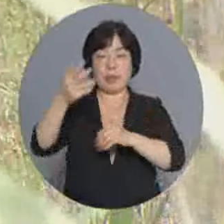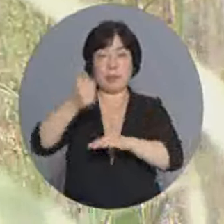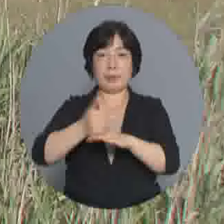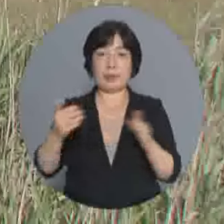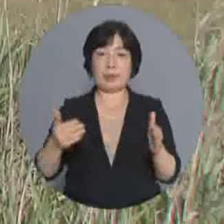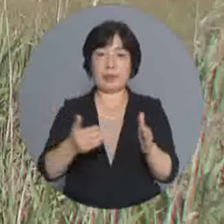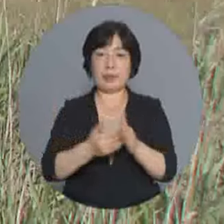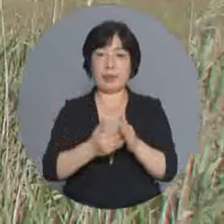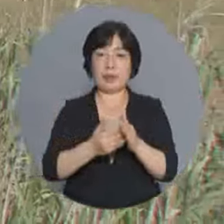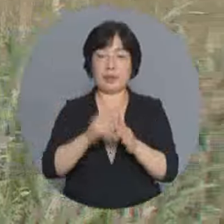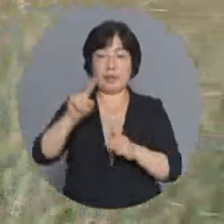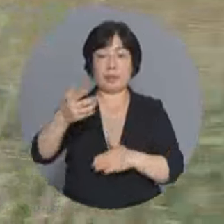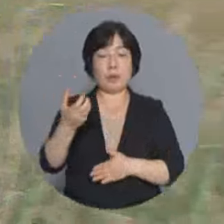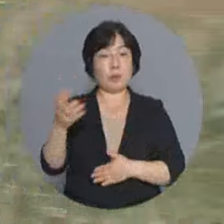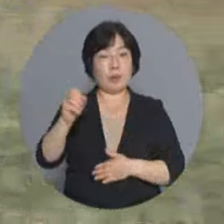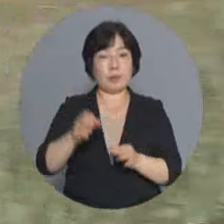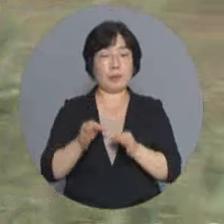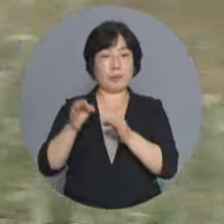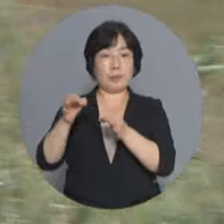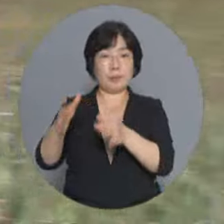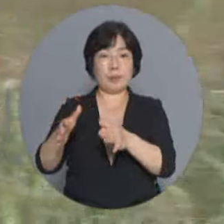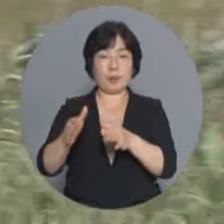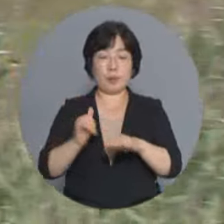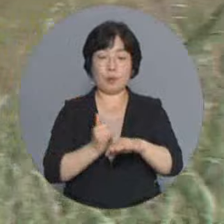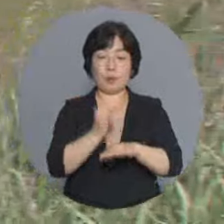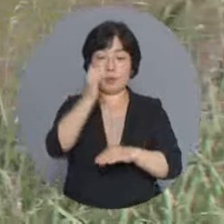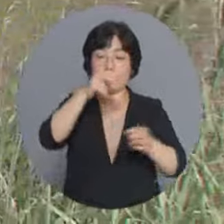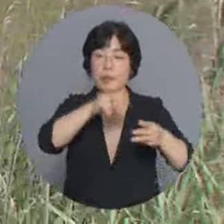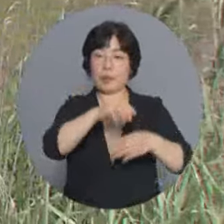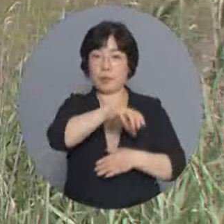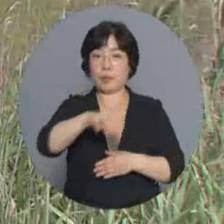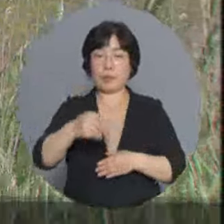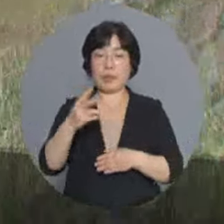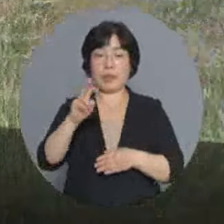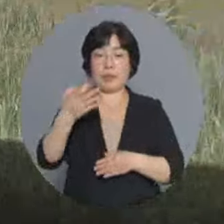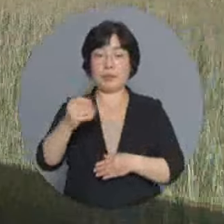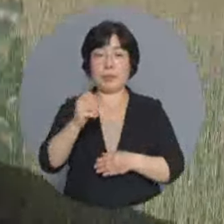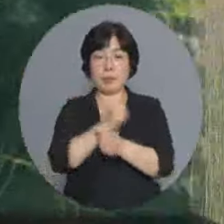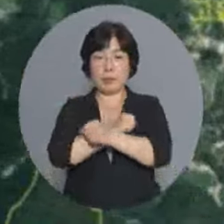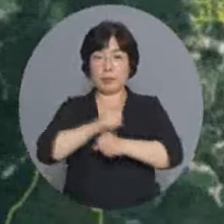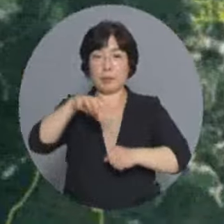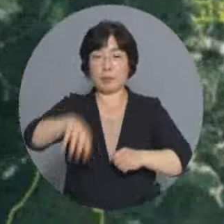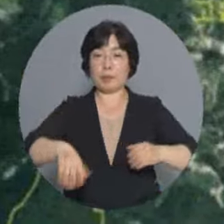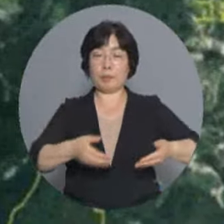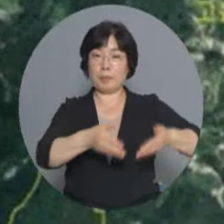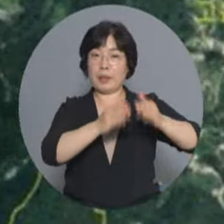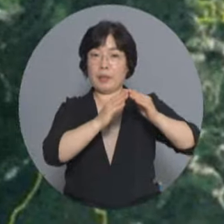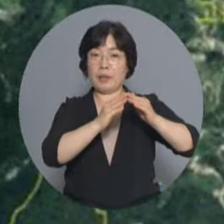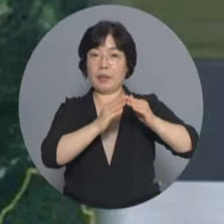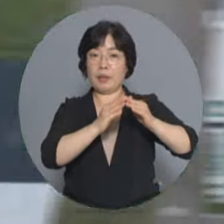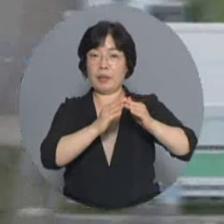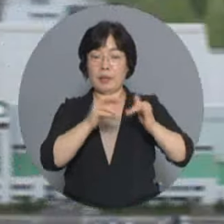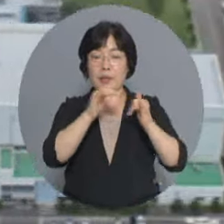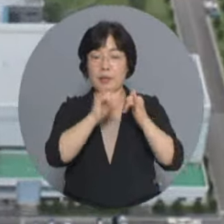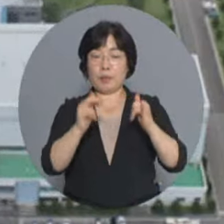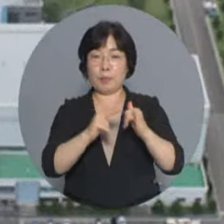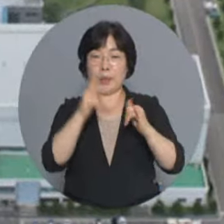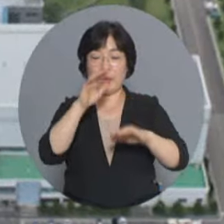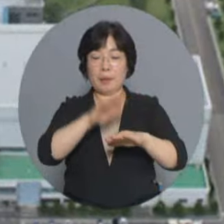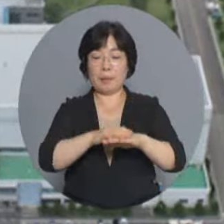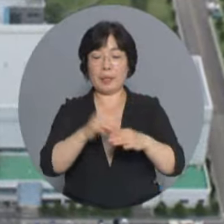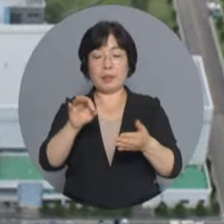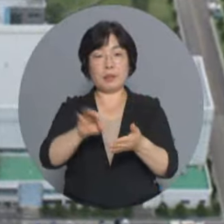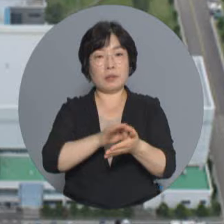말까지 총 190억 원을 들여 항공센터 인근의 14만 제곱미터 규모로 공용 개발될 무인항공 영농기술